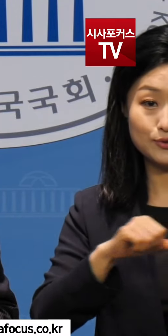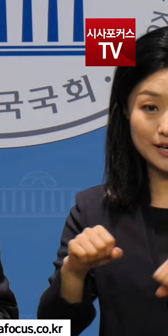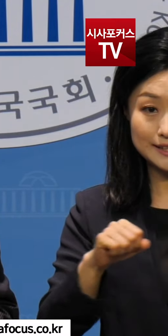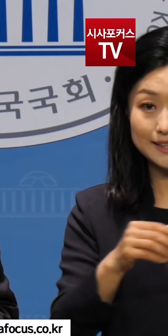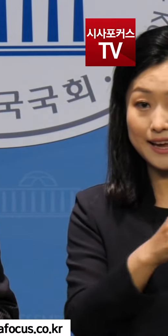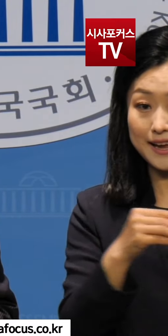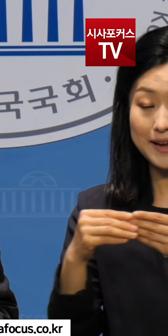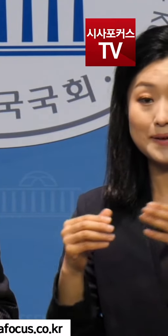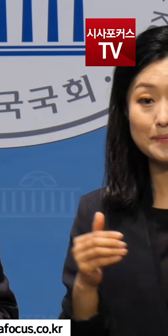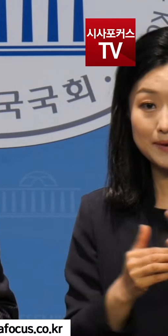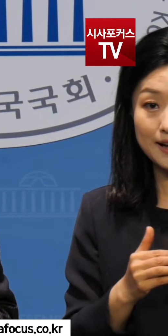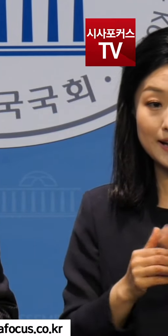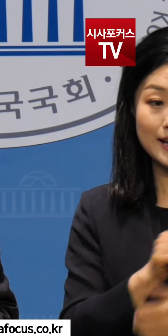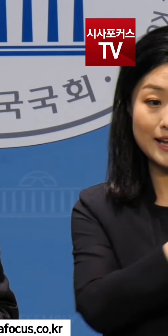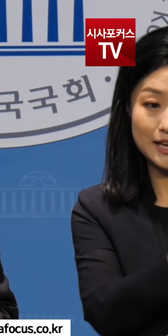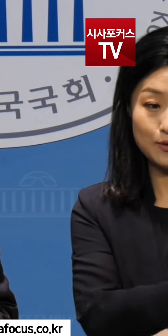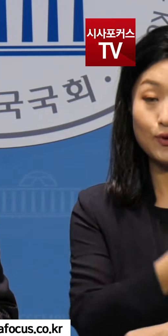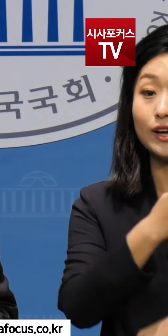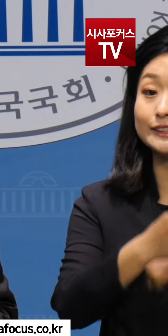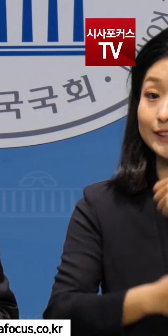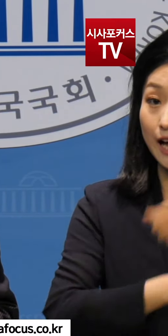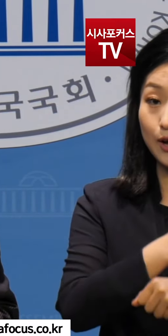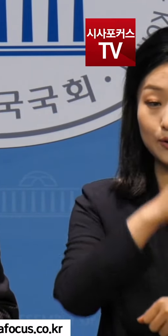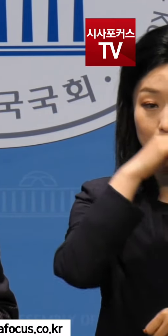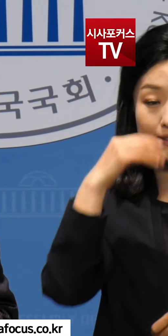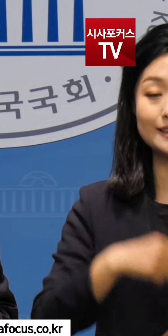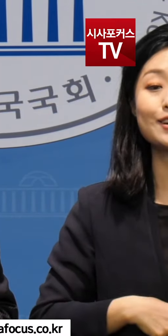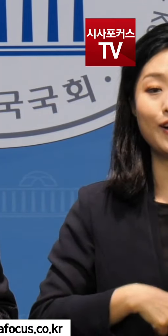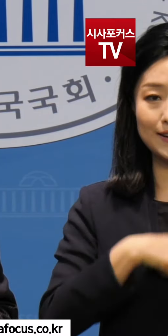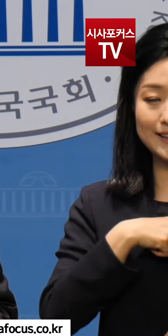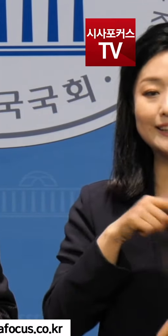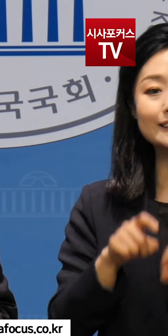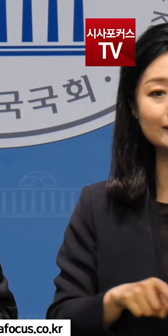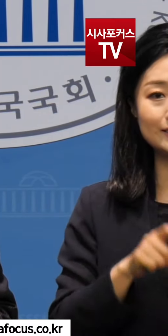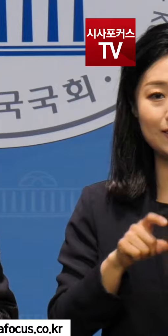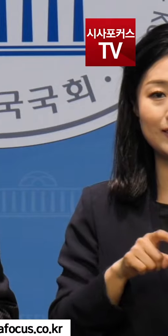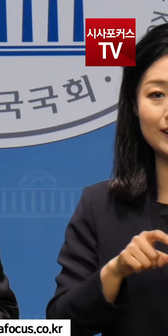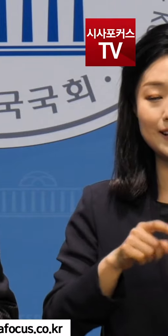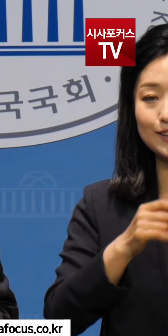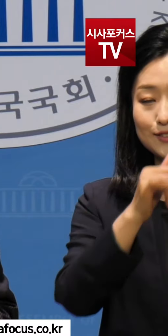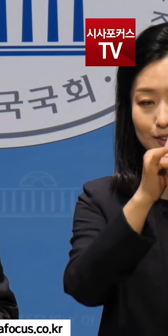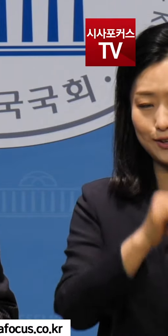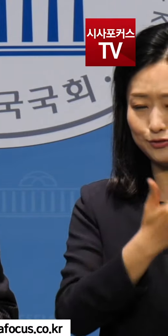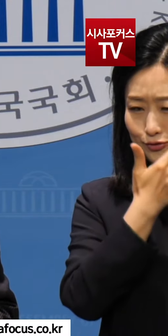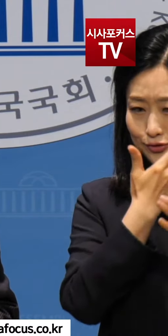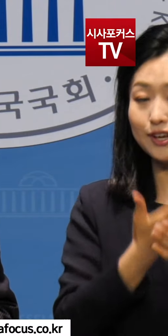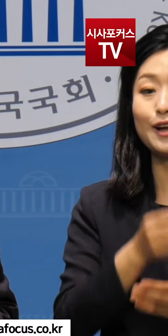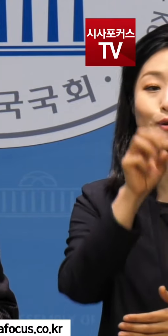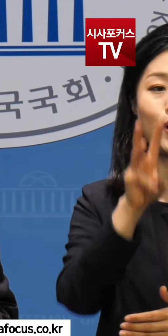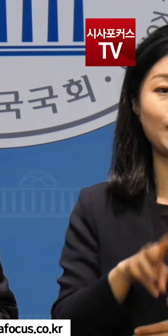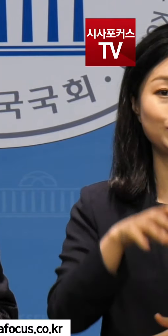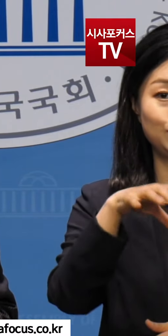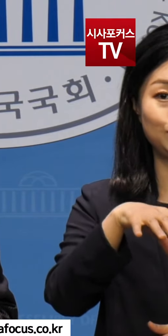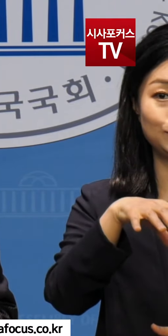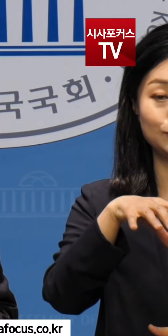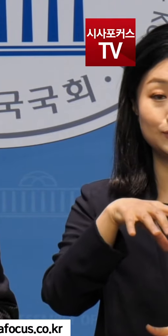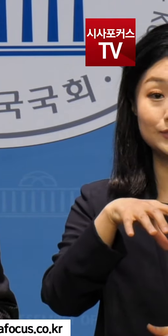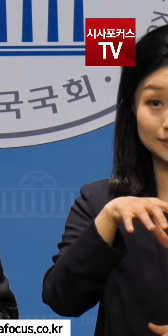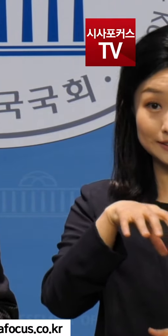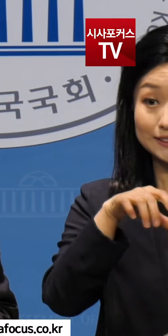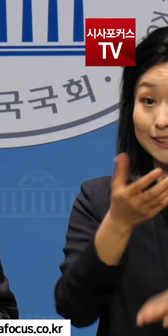땅에 인권과 자유, 정의를 실현시킨 역사를 가지고 있습니다. 이제 광주는 이 역사